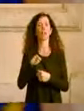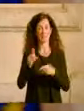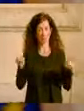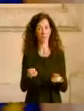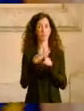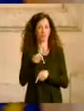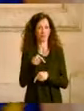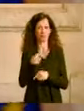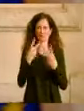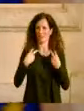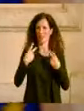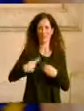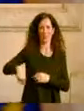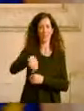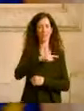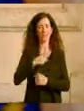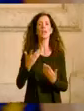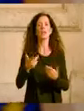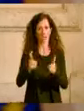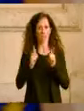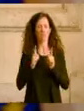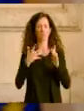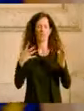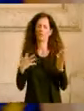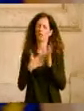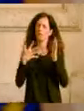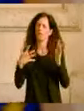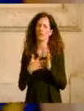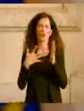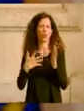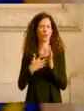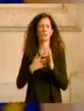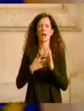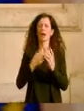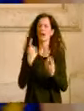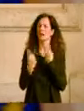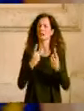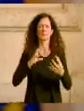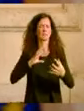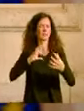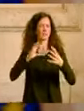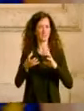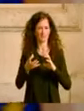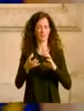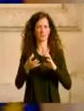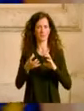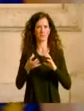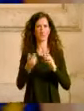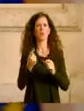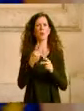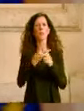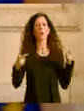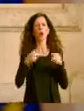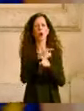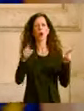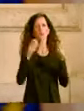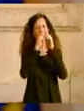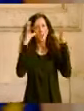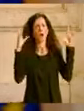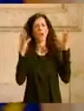delle difficoltà, delle farraginosità. Immaginate se non funzionasse, se non ci